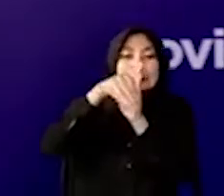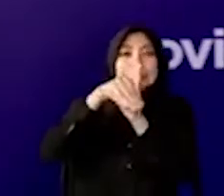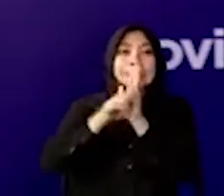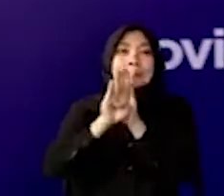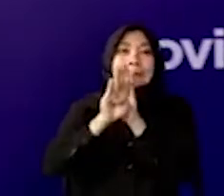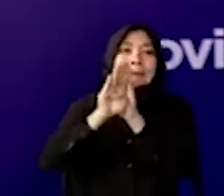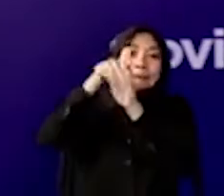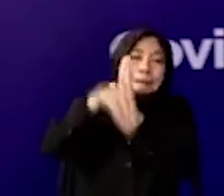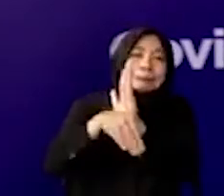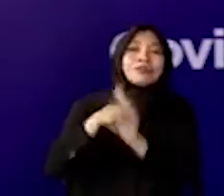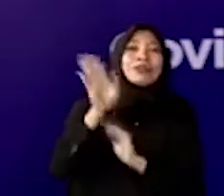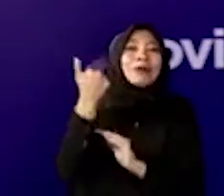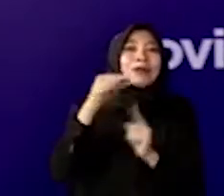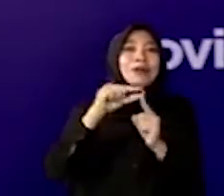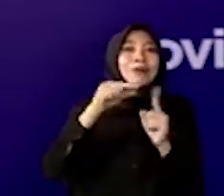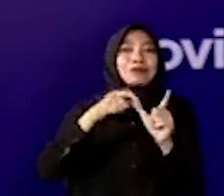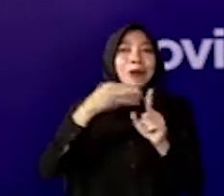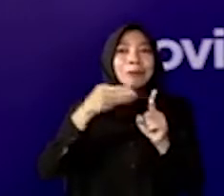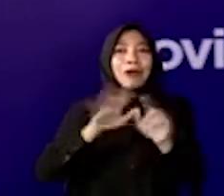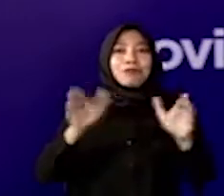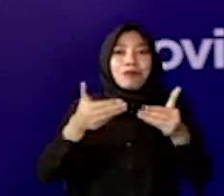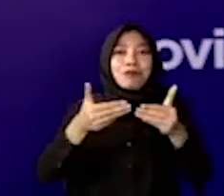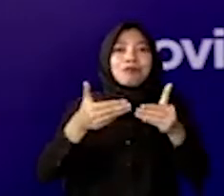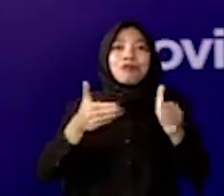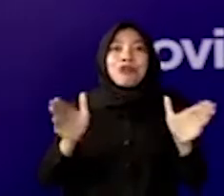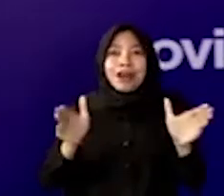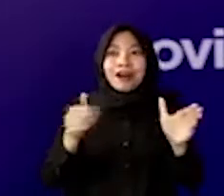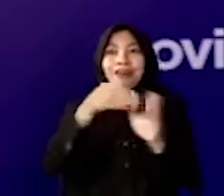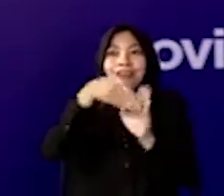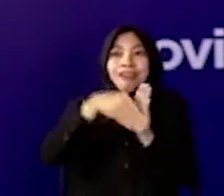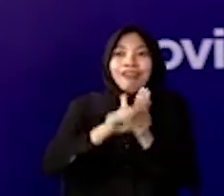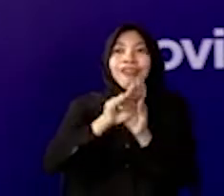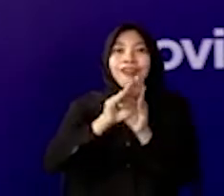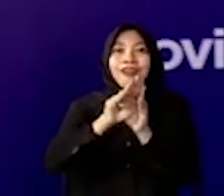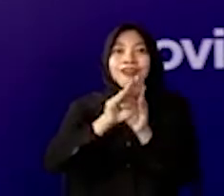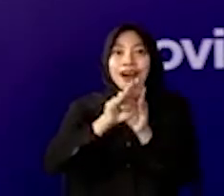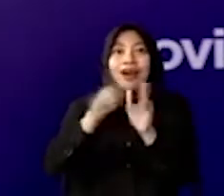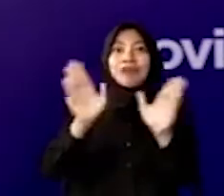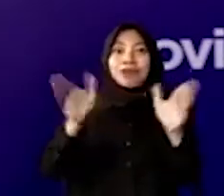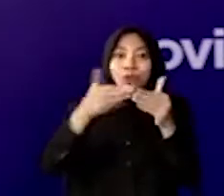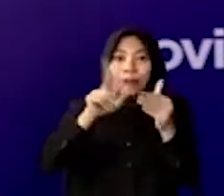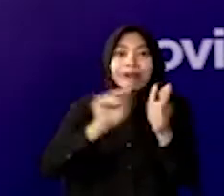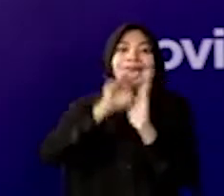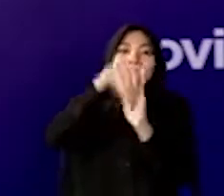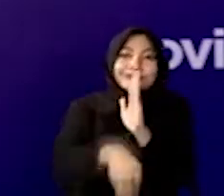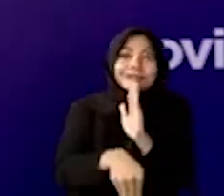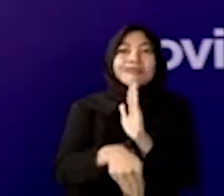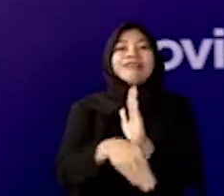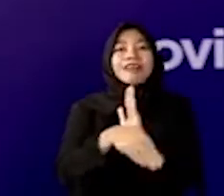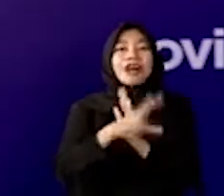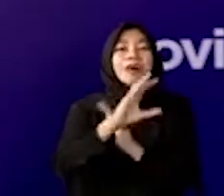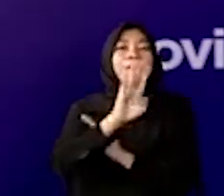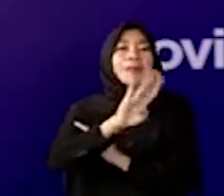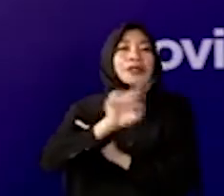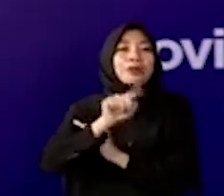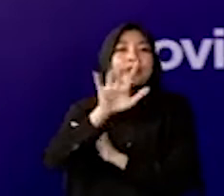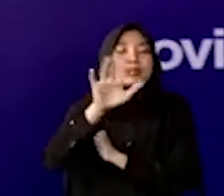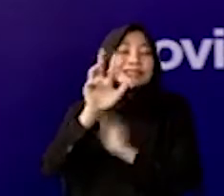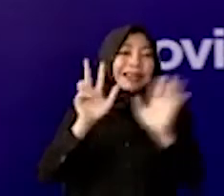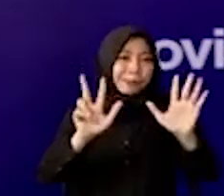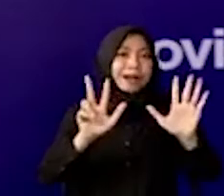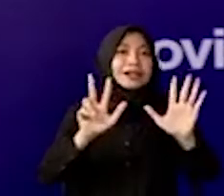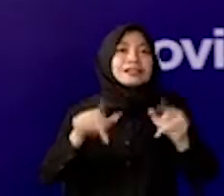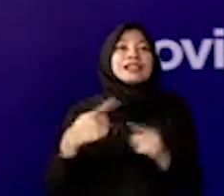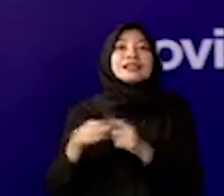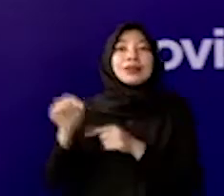psbb kemarin sudah naik di atas 50 begitu ada psbb lagi kita turun lagi 48 tetapi hari ini DKI juga